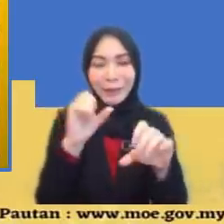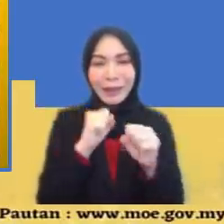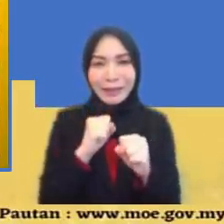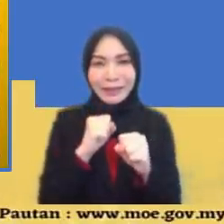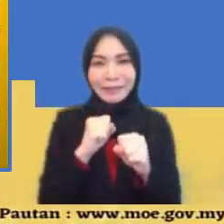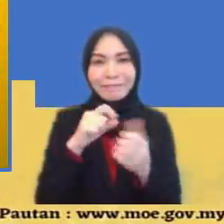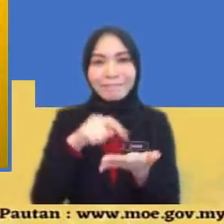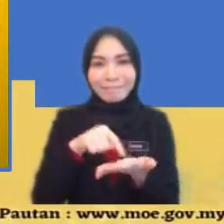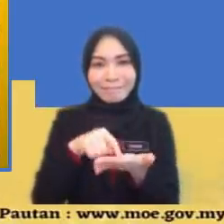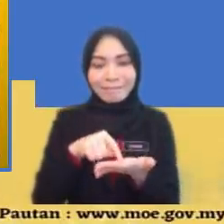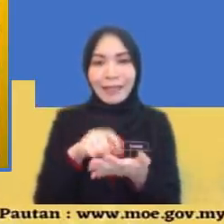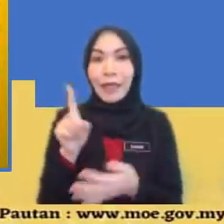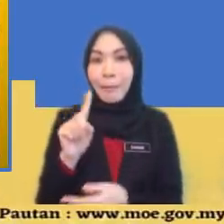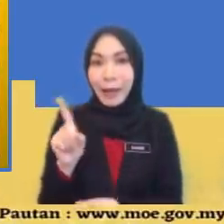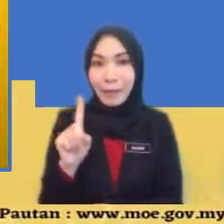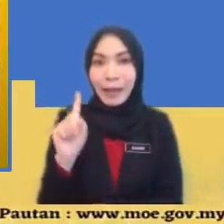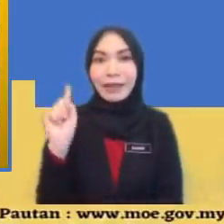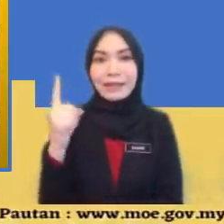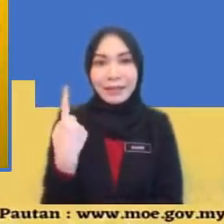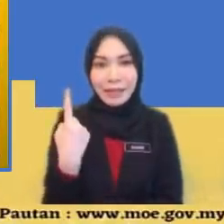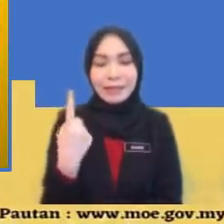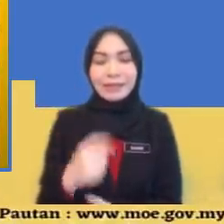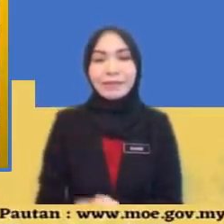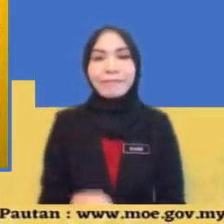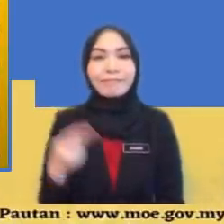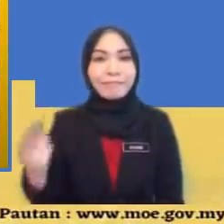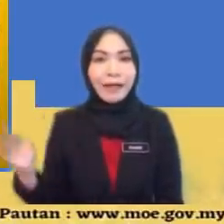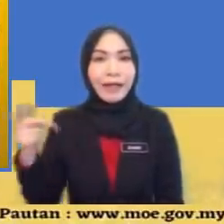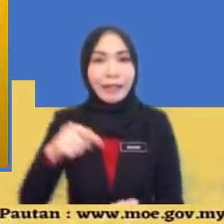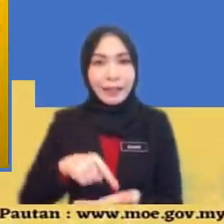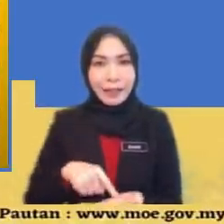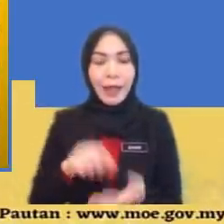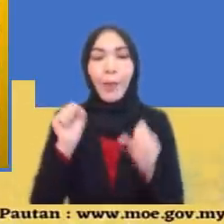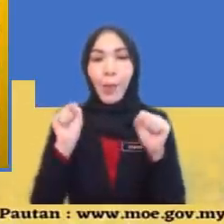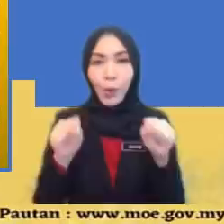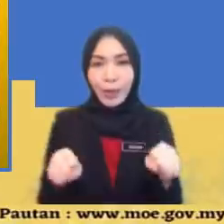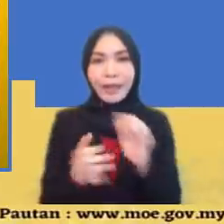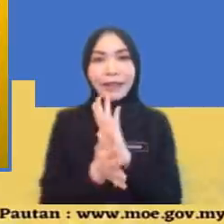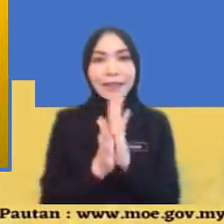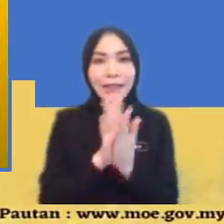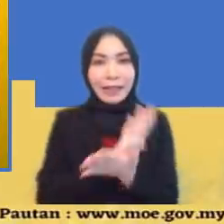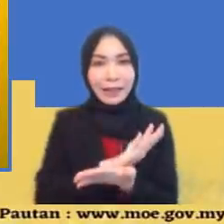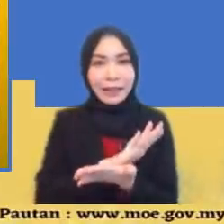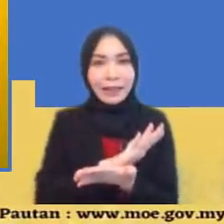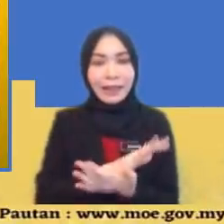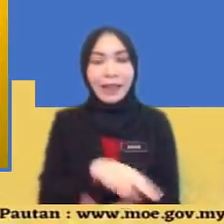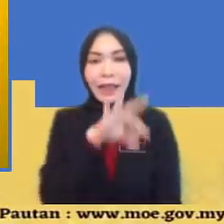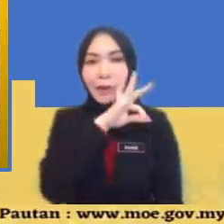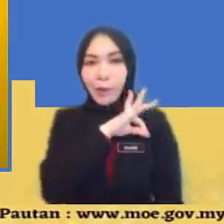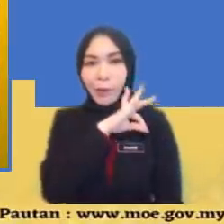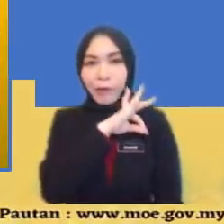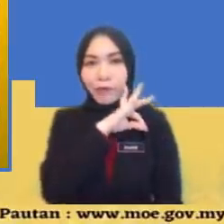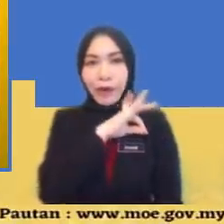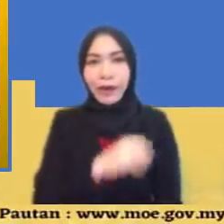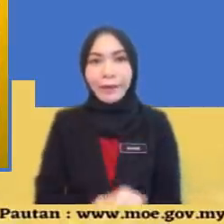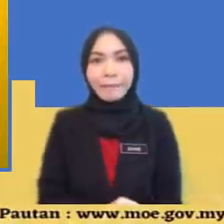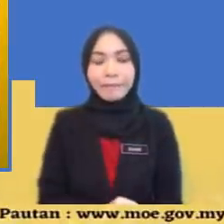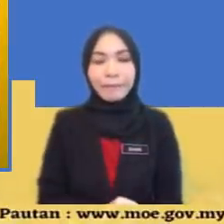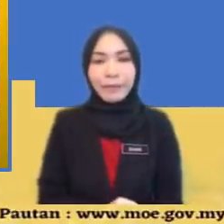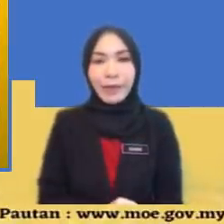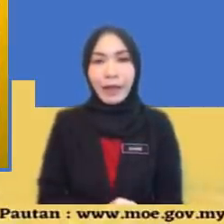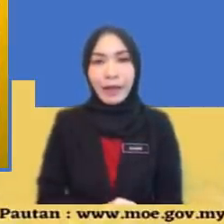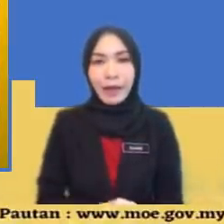sahaja bahan ini seharusnya dapat dimanfaatkan seoptimal mungkin udah semua PH